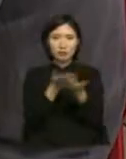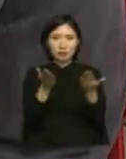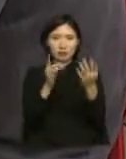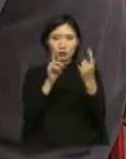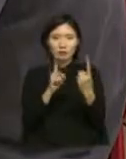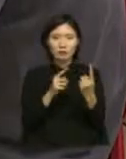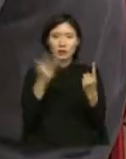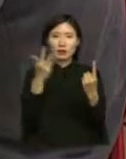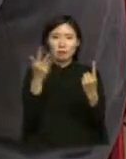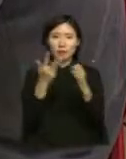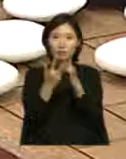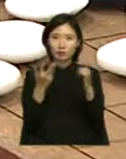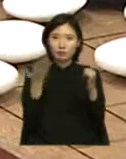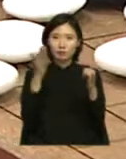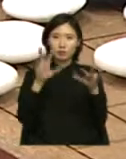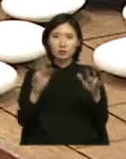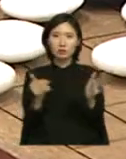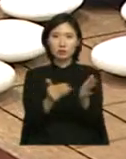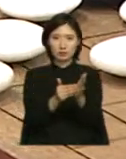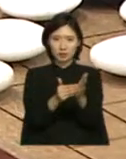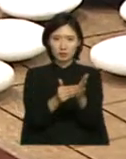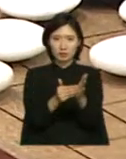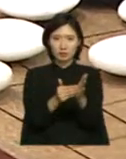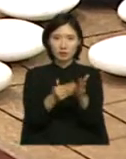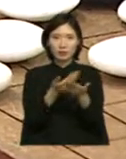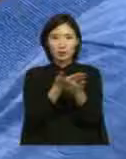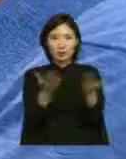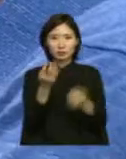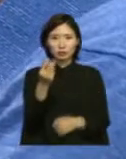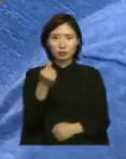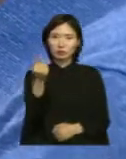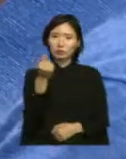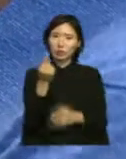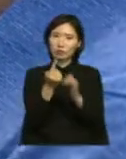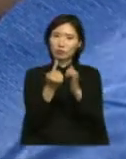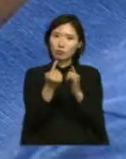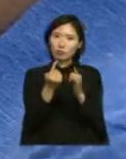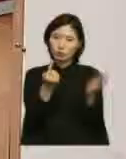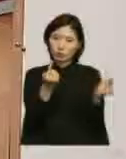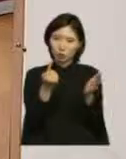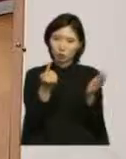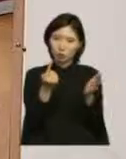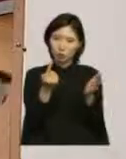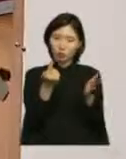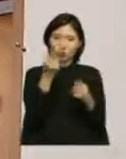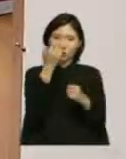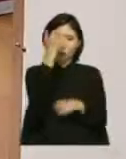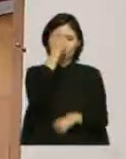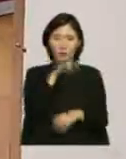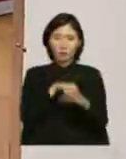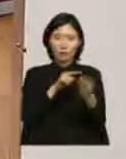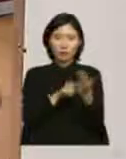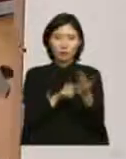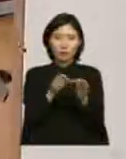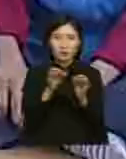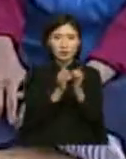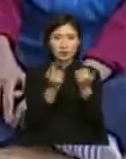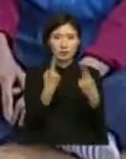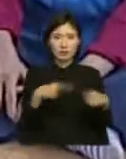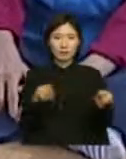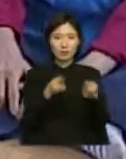8천여 명. 하지만 지금까지 카드 발급 건수는 천여 건에 그칩니다. 효도의 마음으로 상인들이 함께한 만큼